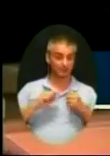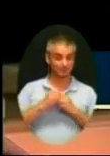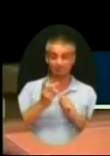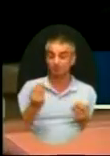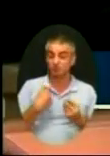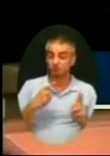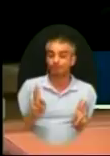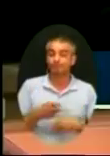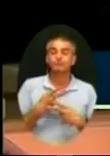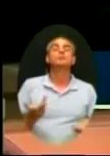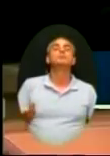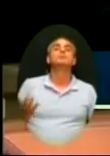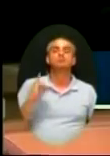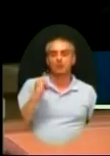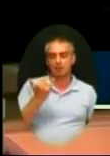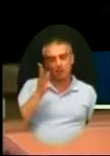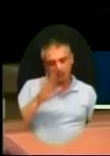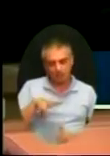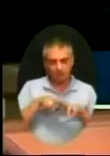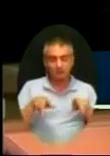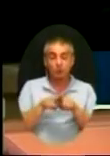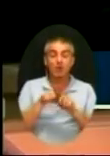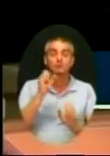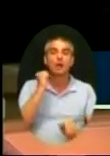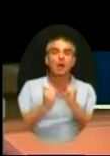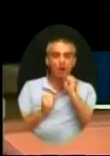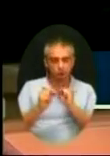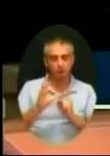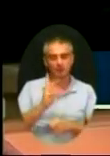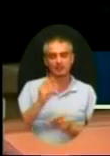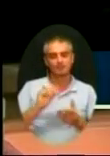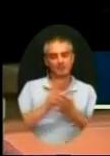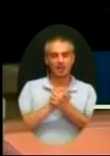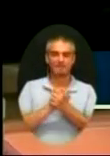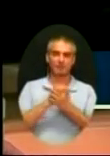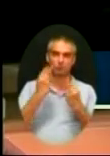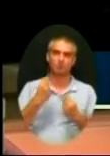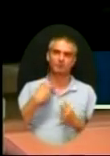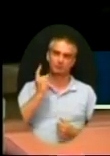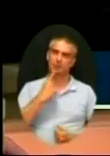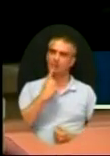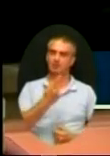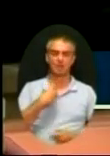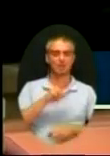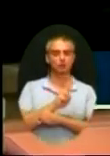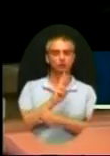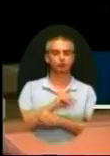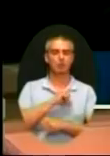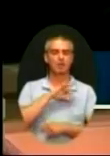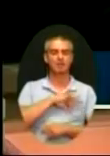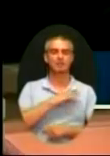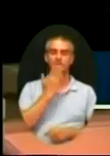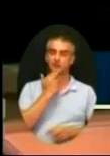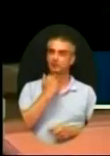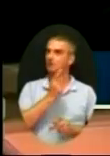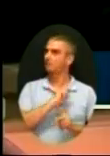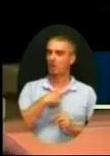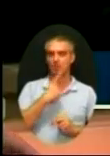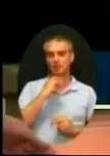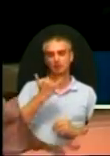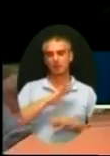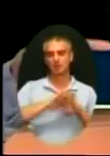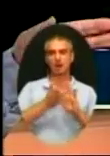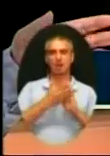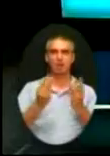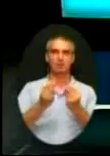שלא נוכל לעמוד בהם, אז כן, גם בסיטואציה קשה, עם ידיד וחבר קרוב, צריך להגיד שאנחנו נשמור על האינטרס הישראלי, ולא נאמר כן